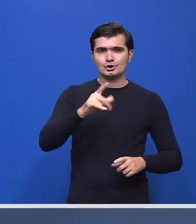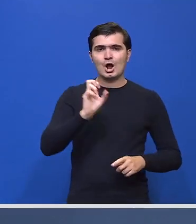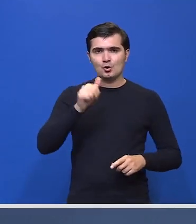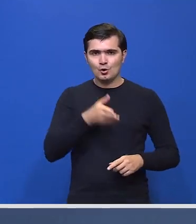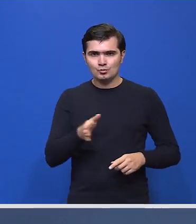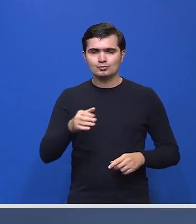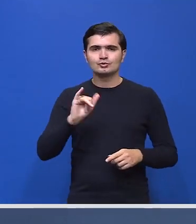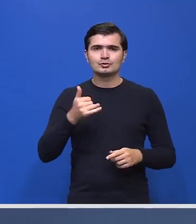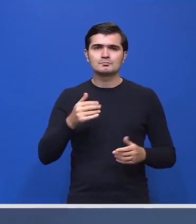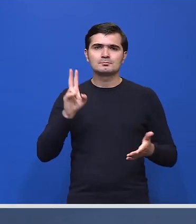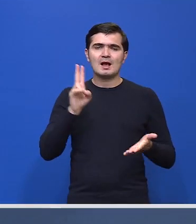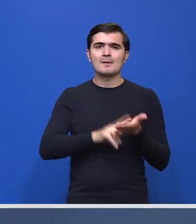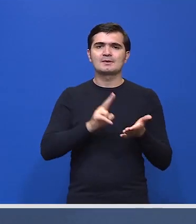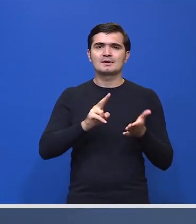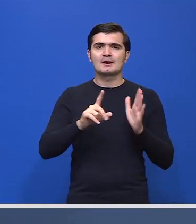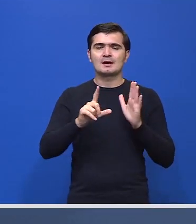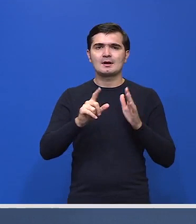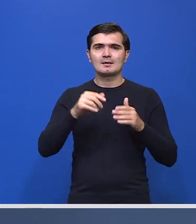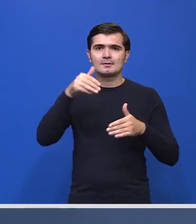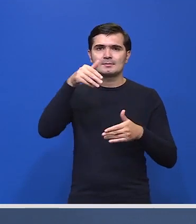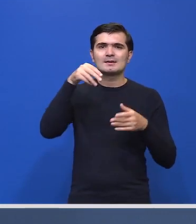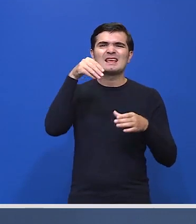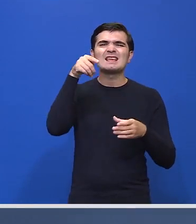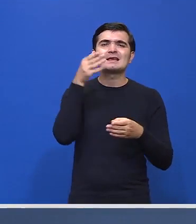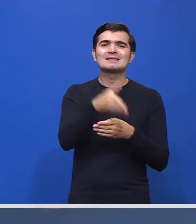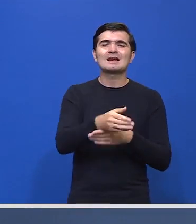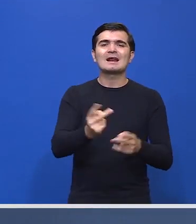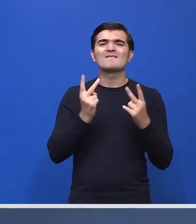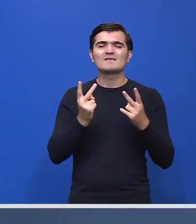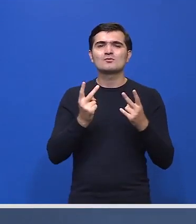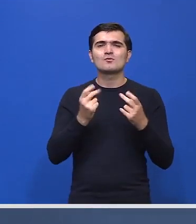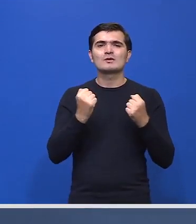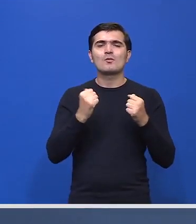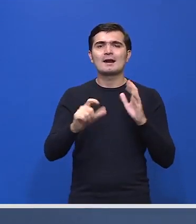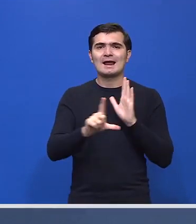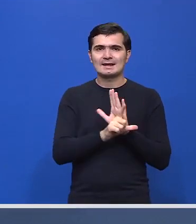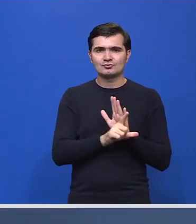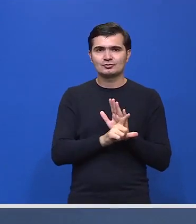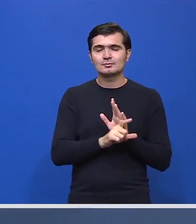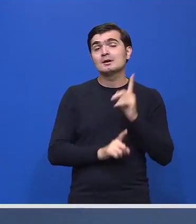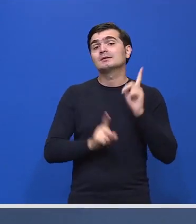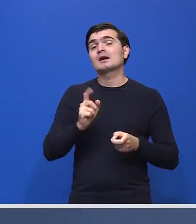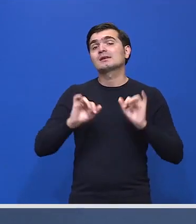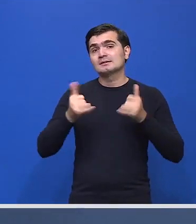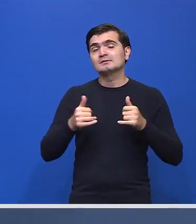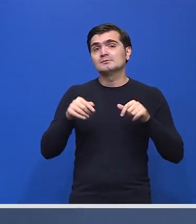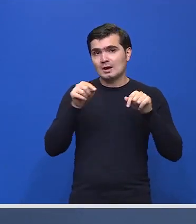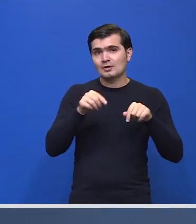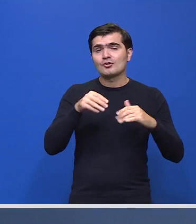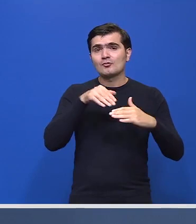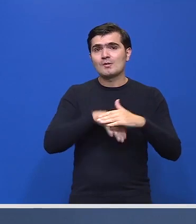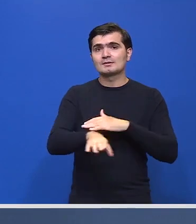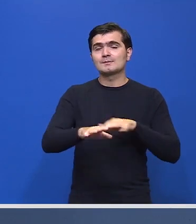intrarea în vigoare a legii, dacă se va întâmpla așa cum ea a fost trimisă